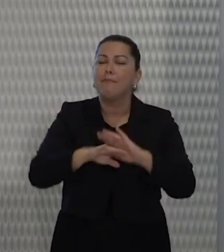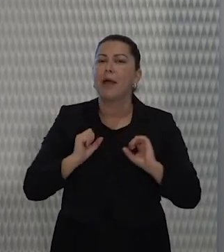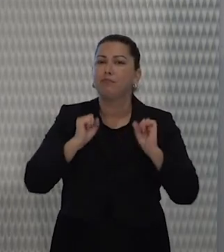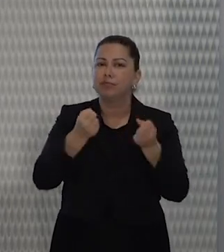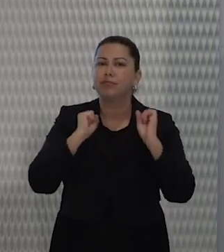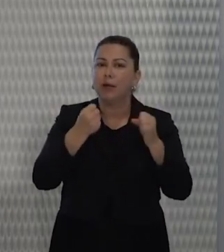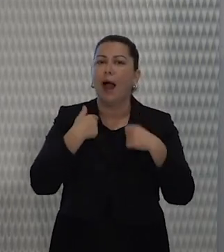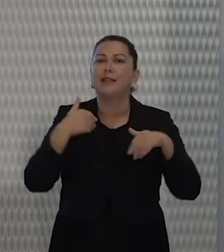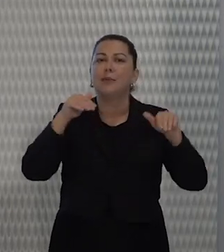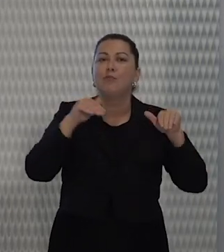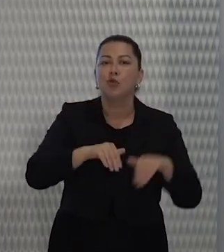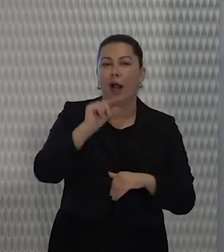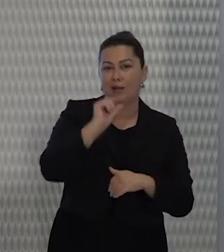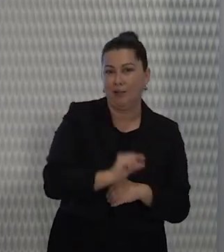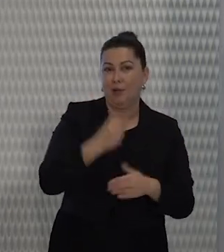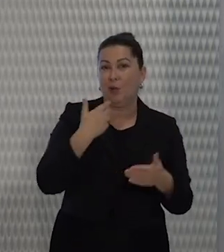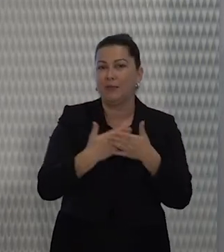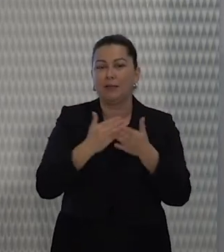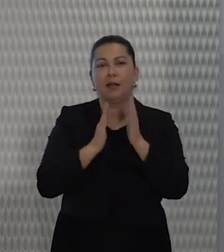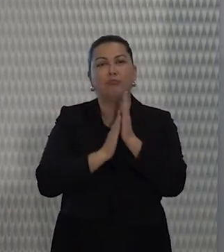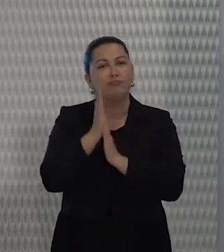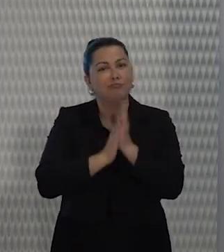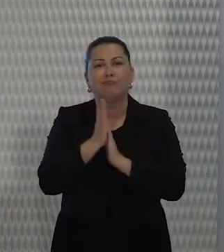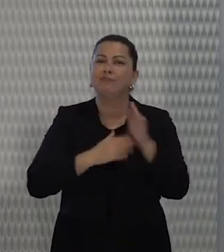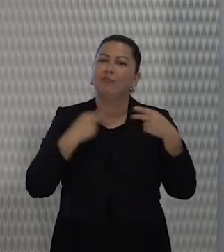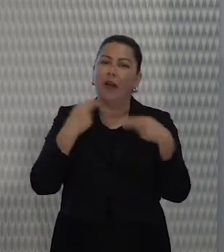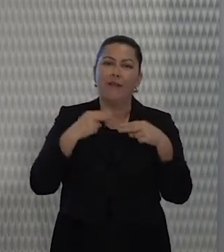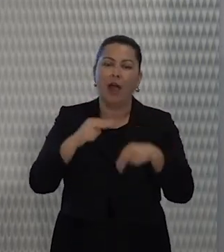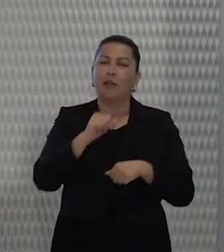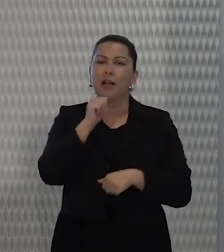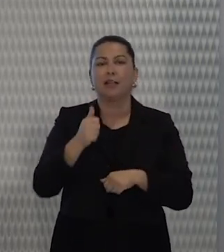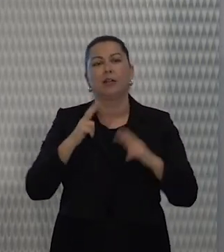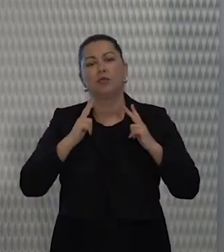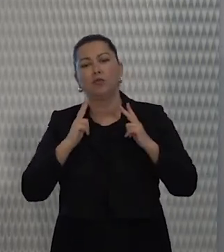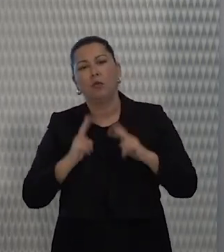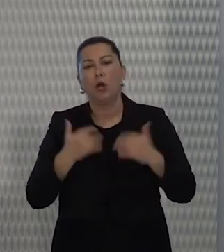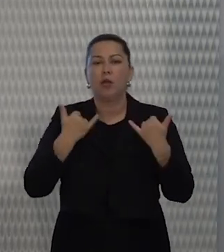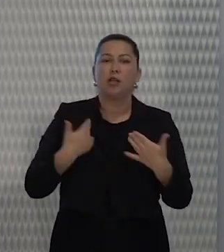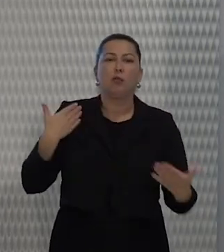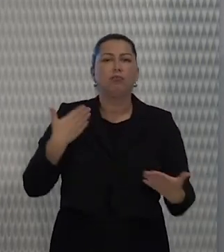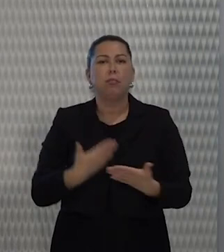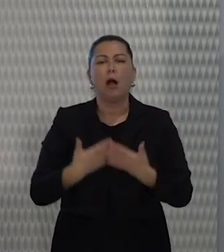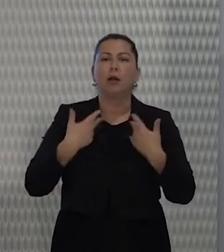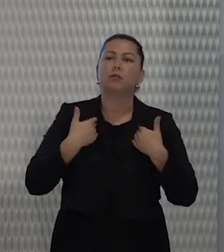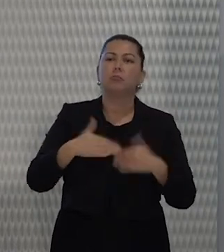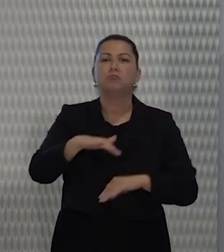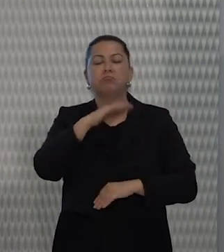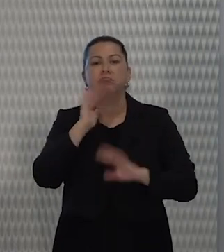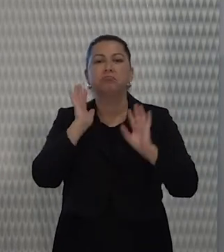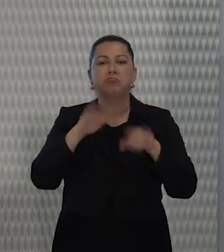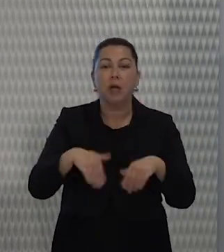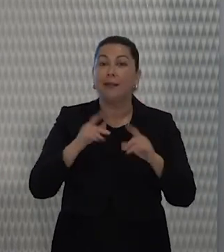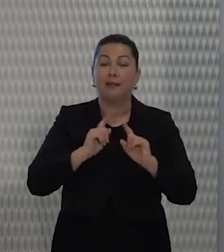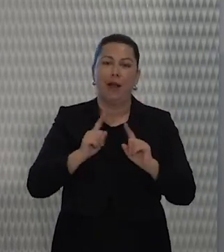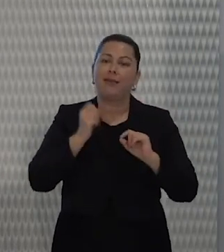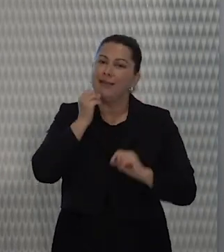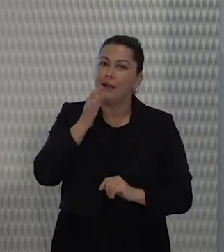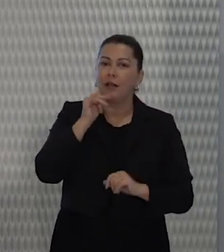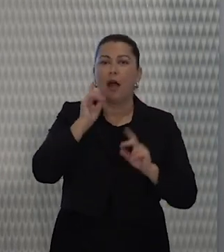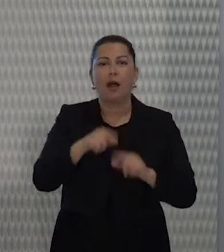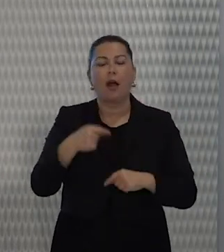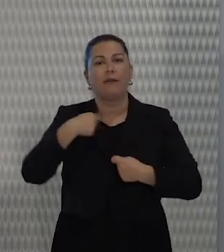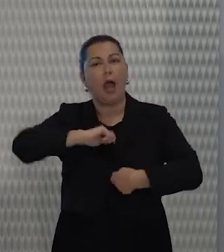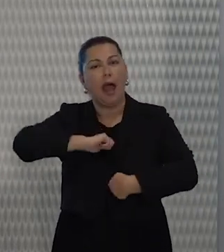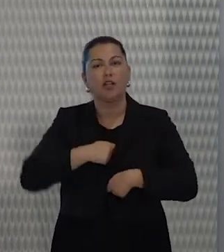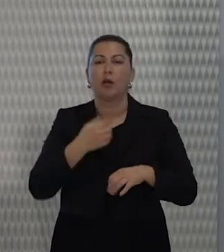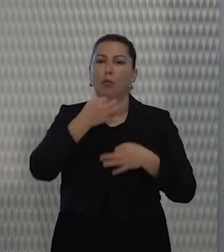bitte ich Sie auch weiterhin, dass wir nicht damit zufrieden sind, dass wir gut aufgestellt sind, sondern dass wir uns tagtäglich sagen, es geht noch mehr, es